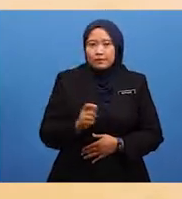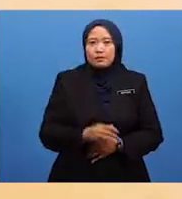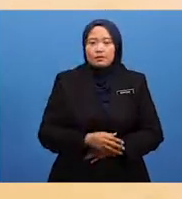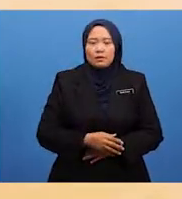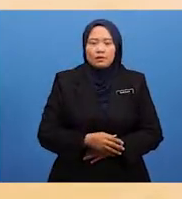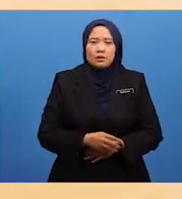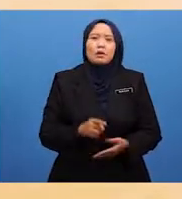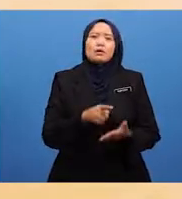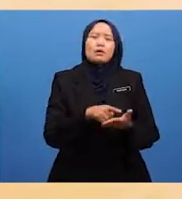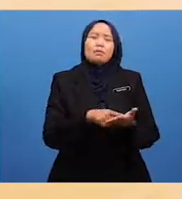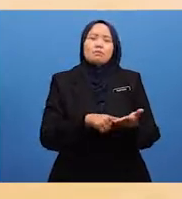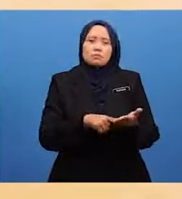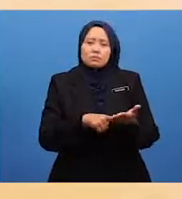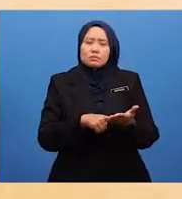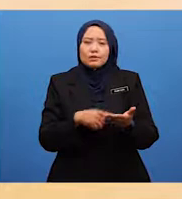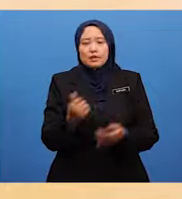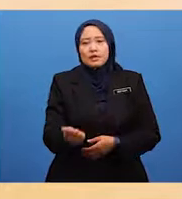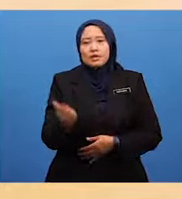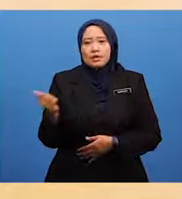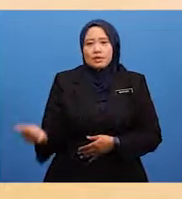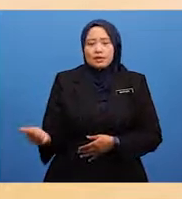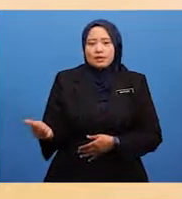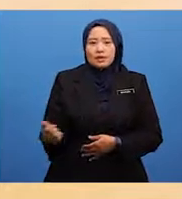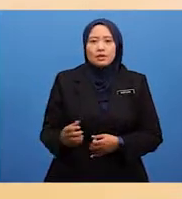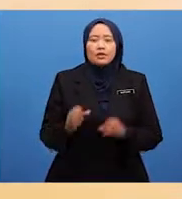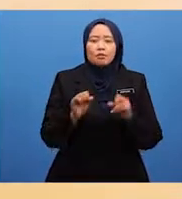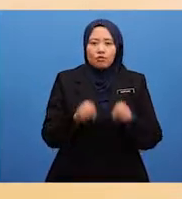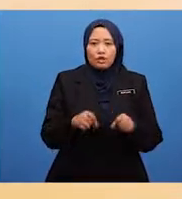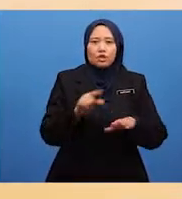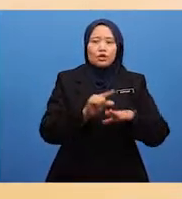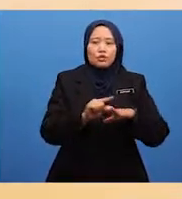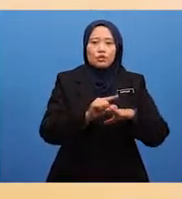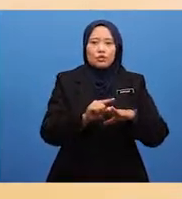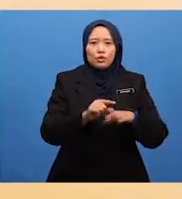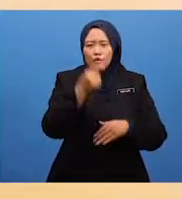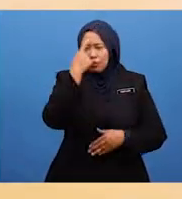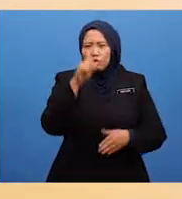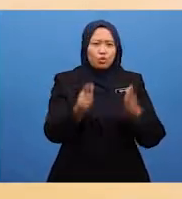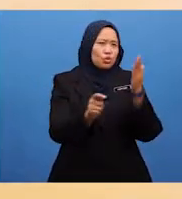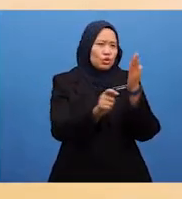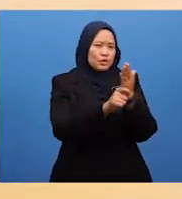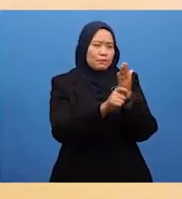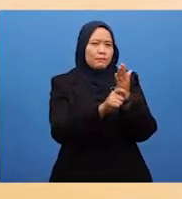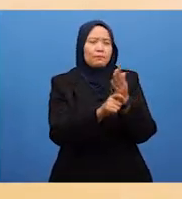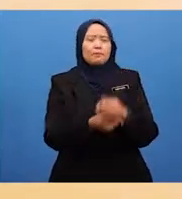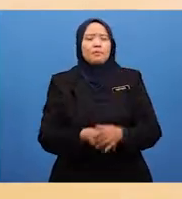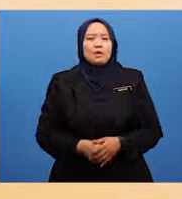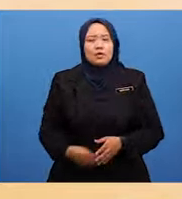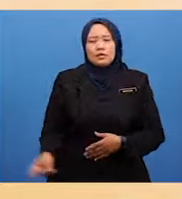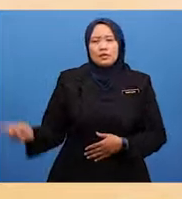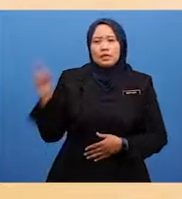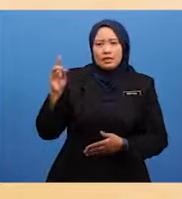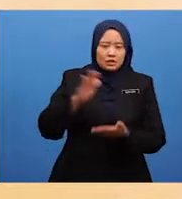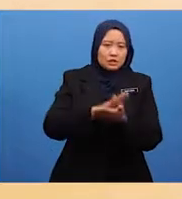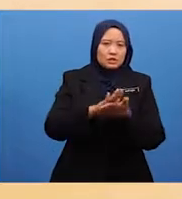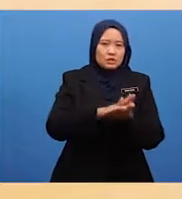apakah alat yang sesuai untuk menambahkan daya geseran lantai tersebut?